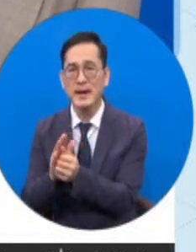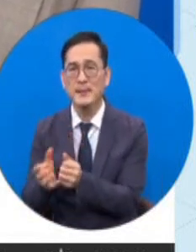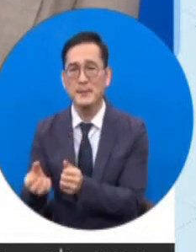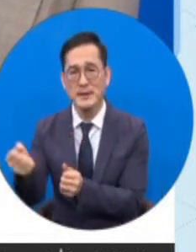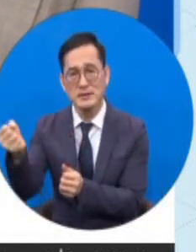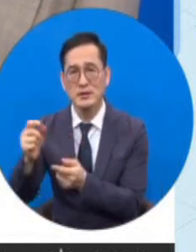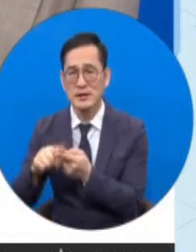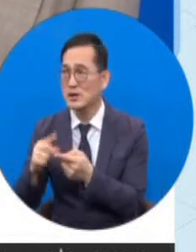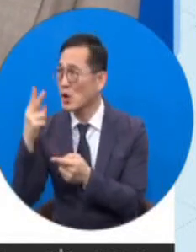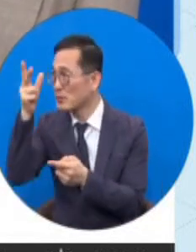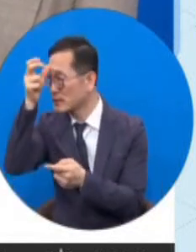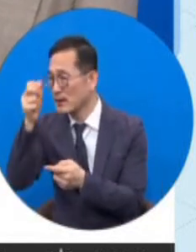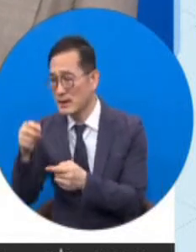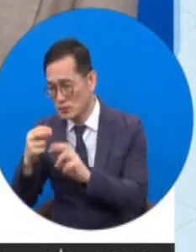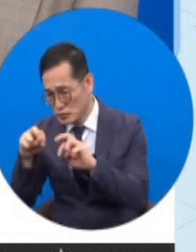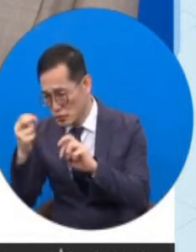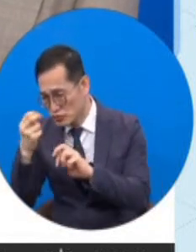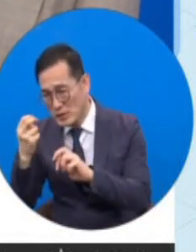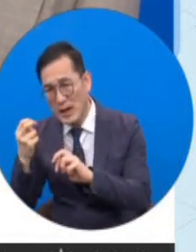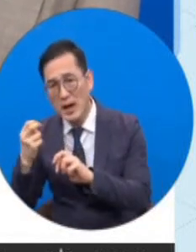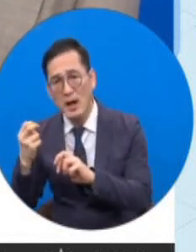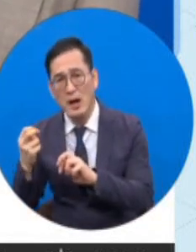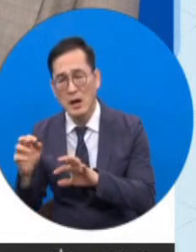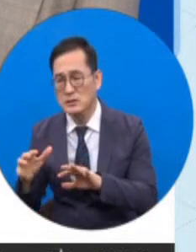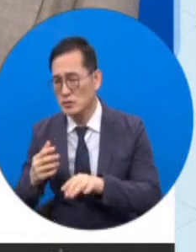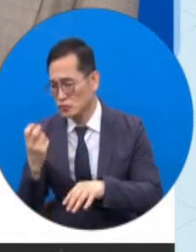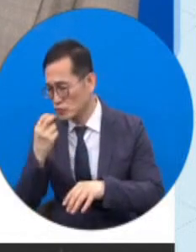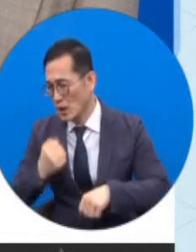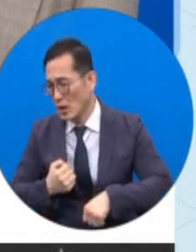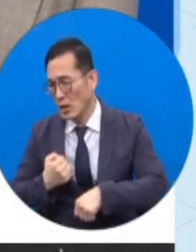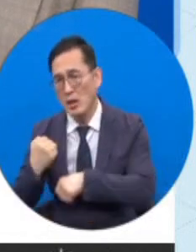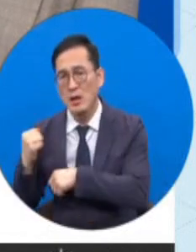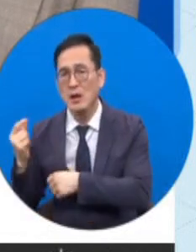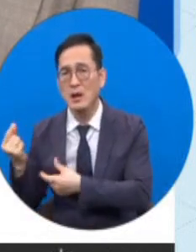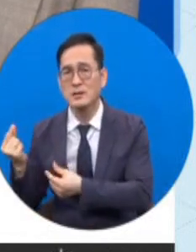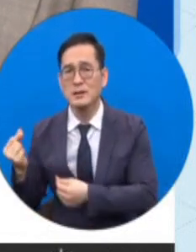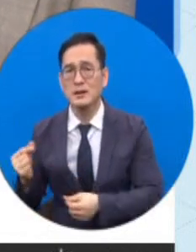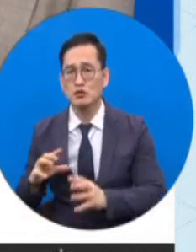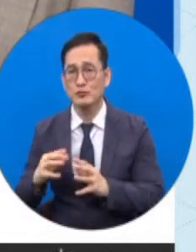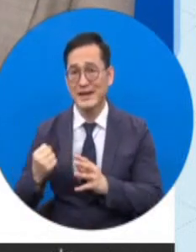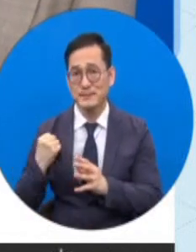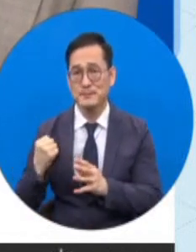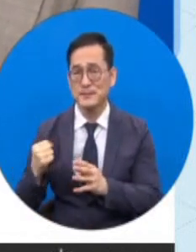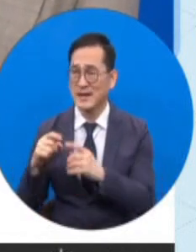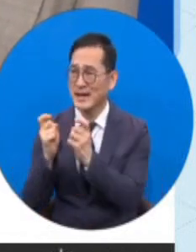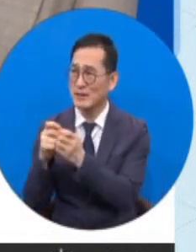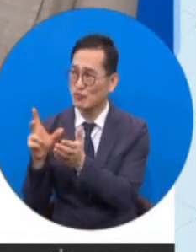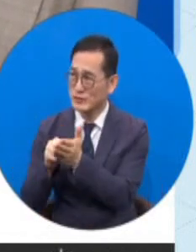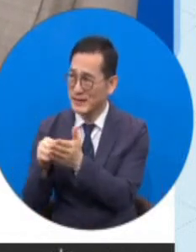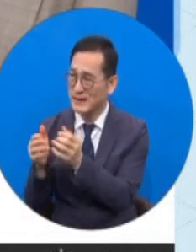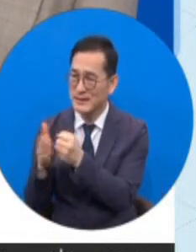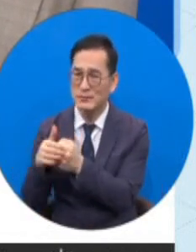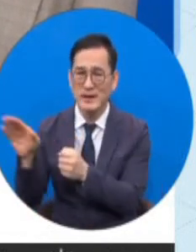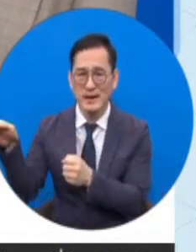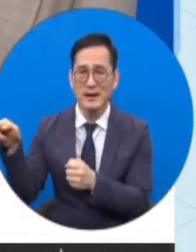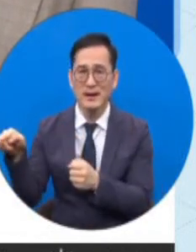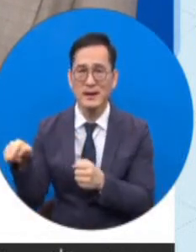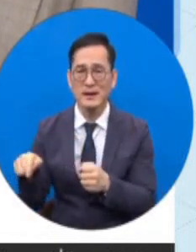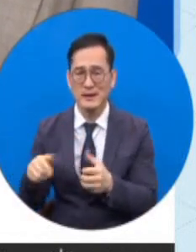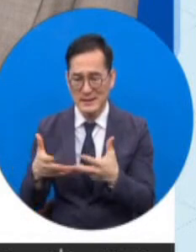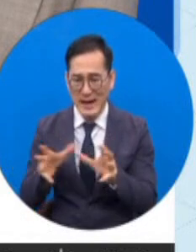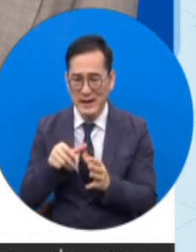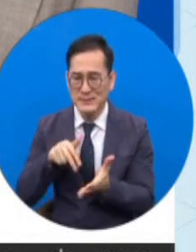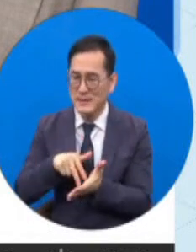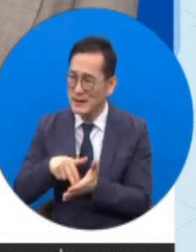이다 그리고 이 부분을 이 국내에 힘 지도부가 어떻게 이야기 하고 있으니까 사적인 문제라서 당 차원에서 어떤 진상조사